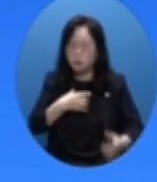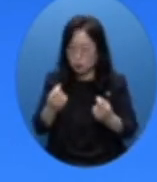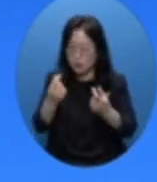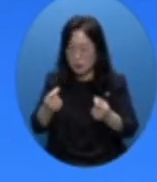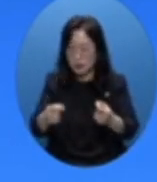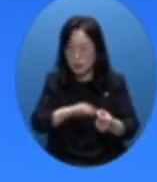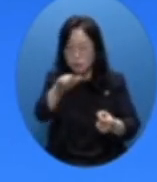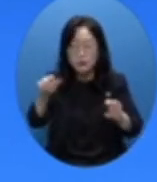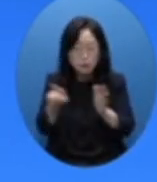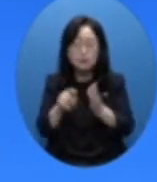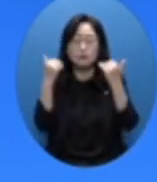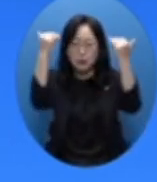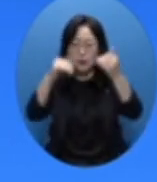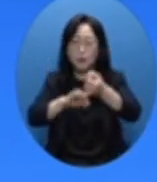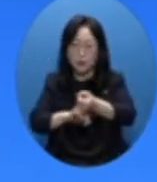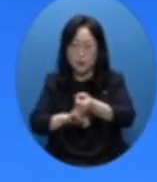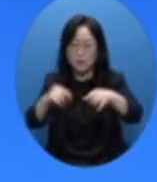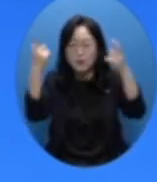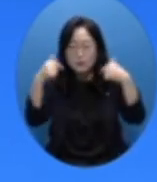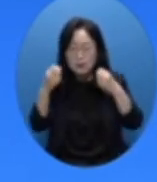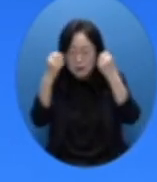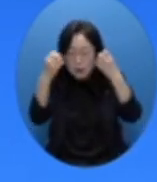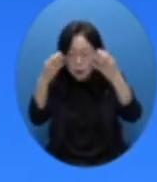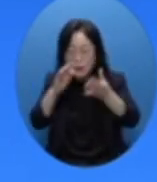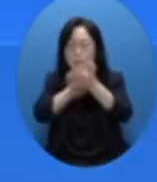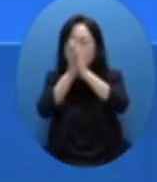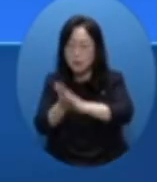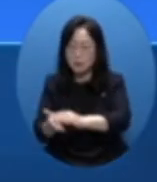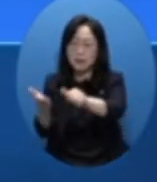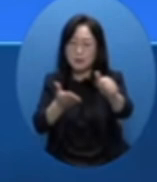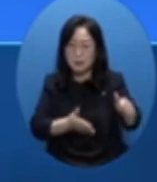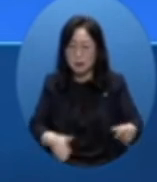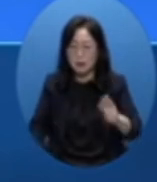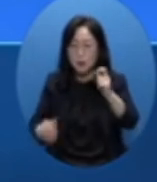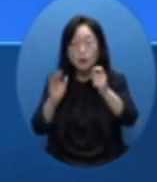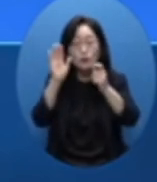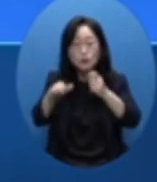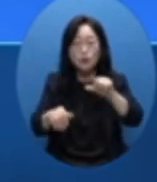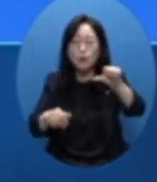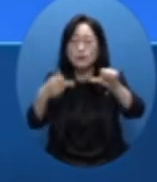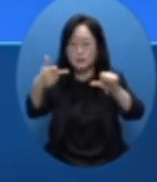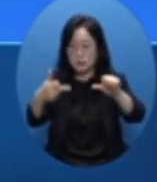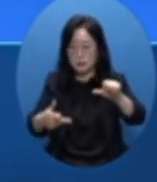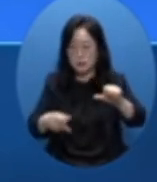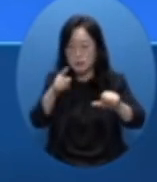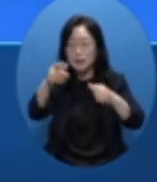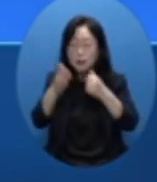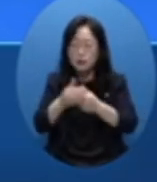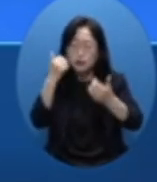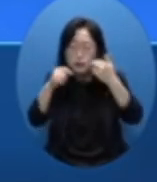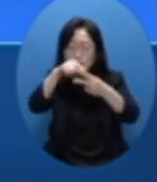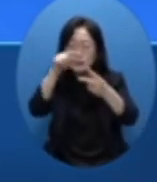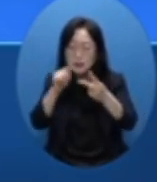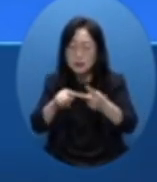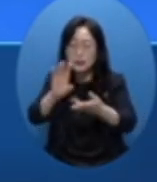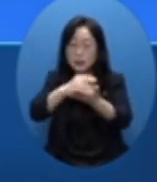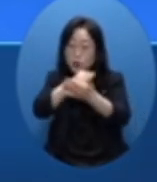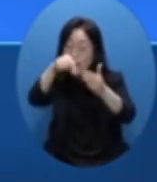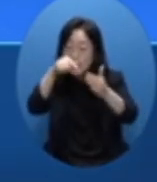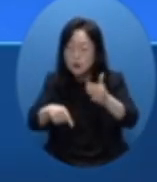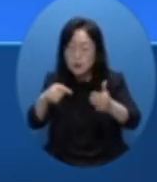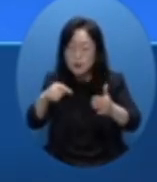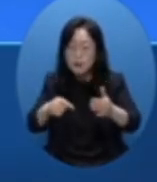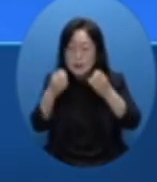것입니다 날마다 새로워져야 되는 것입니다 그래도 소장 십자로 말씀 합니다 그런 즉 그리스도 안에 있으면 누구든지 그리스도 안에 있으면 새로운